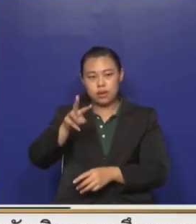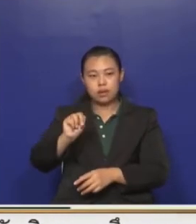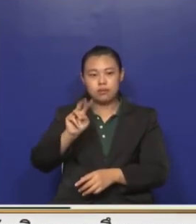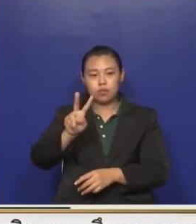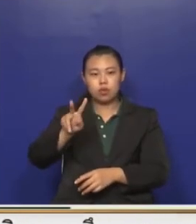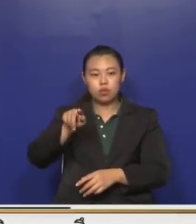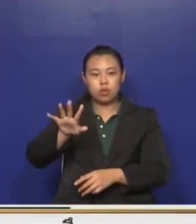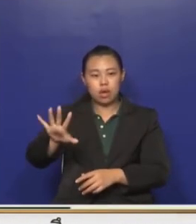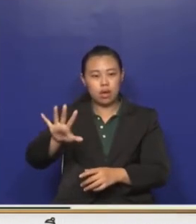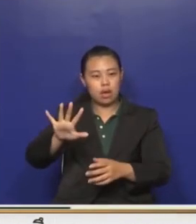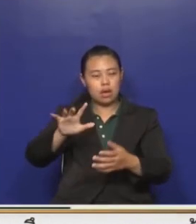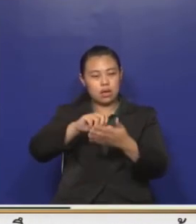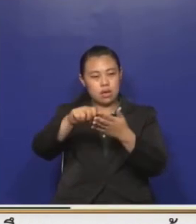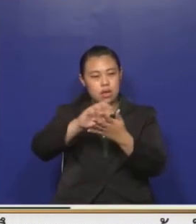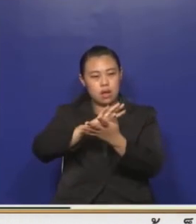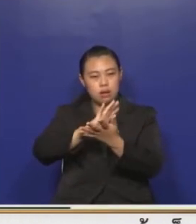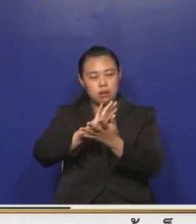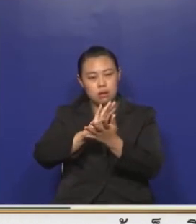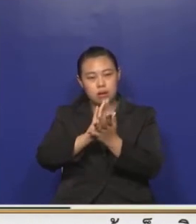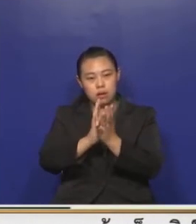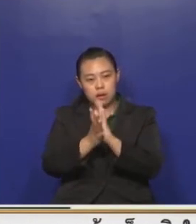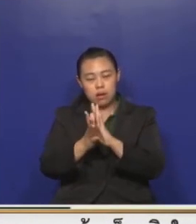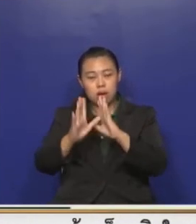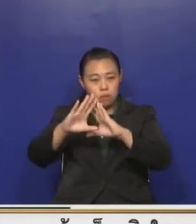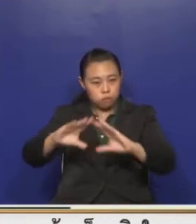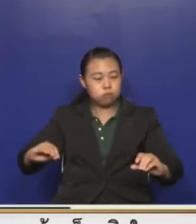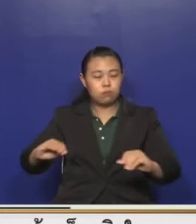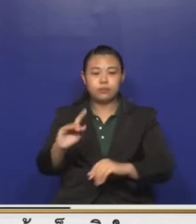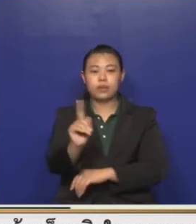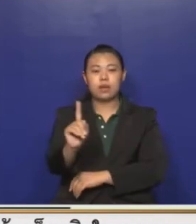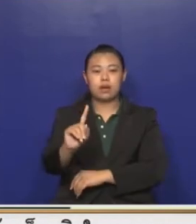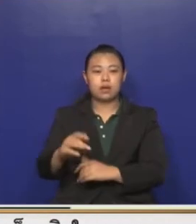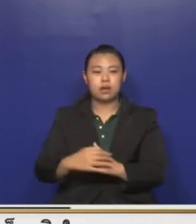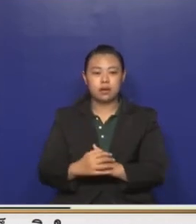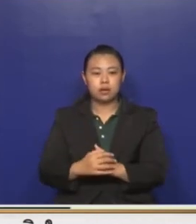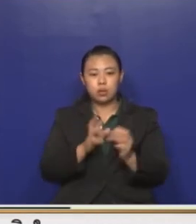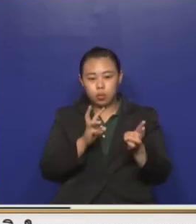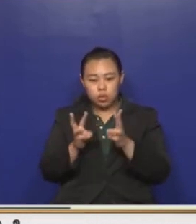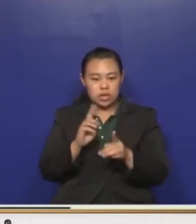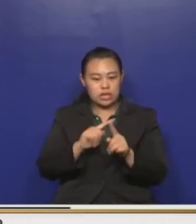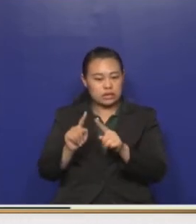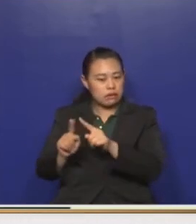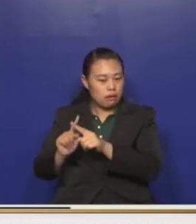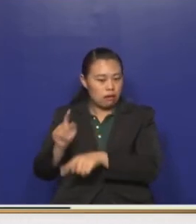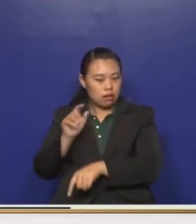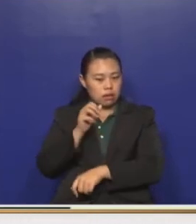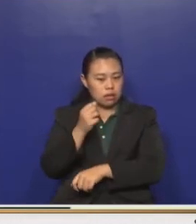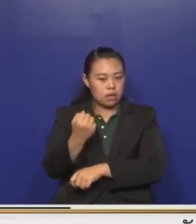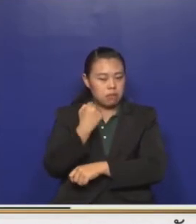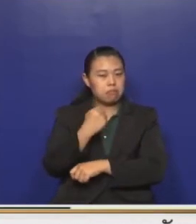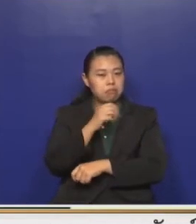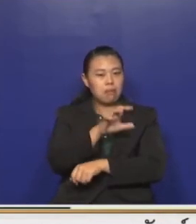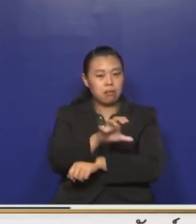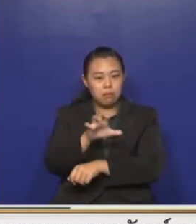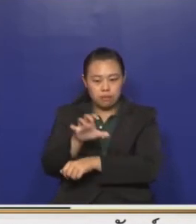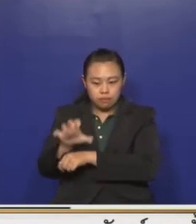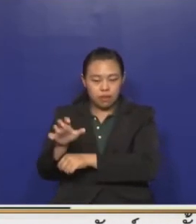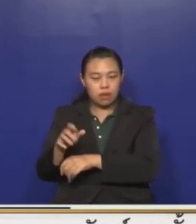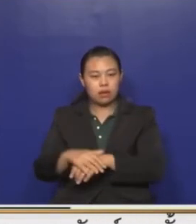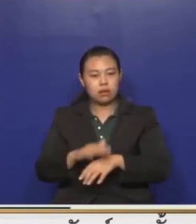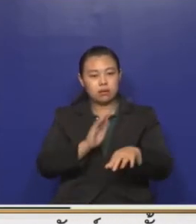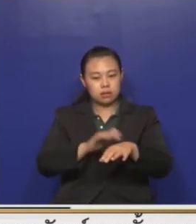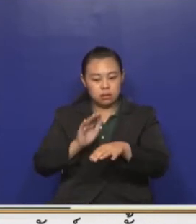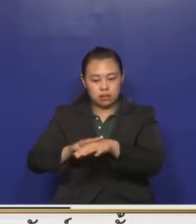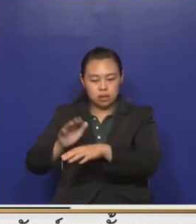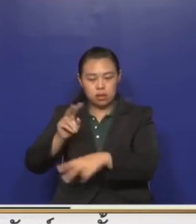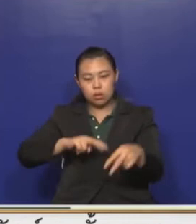ผมคิดว่า การเดมๆ การตามมาตรการต่างๆ ต้องเค้งคัดและจรงจังและต้องมีการกำชับติด